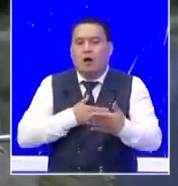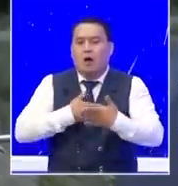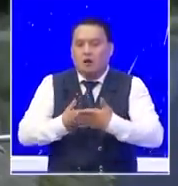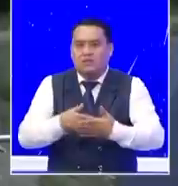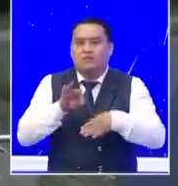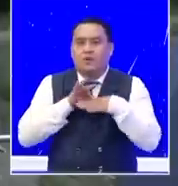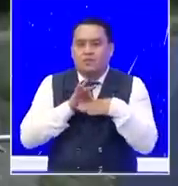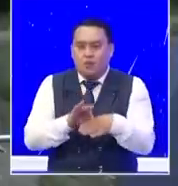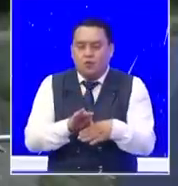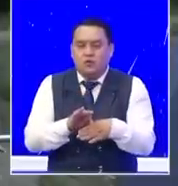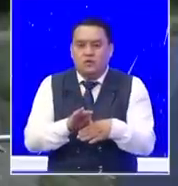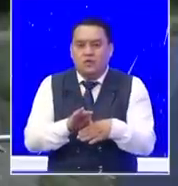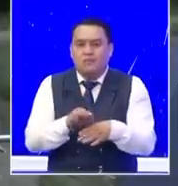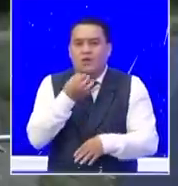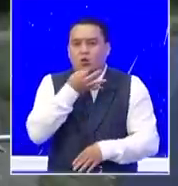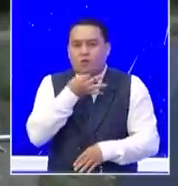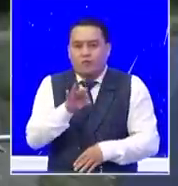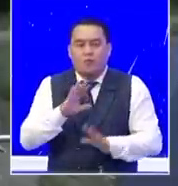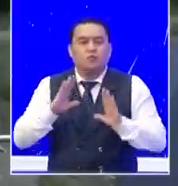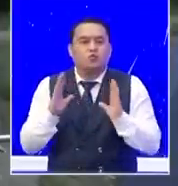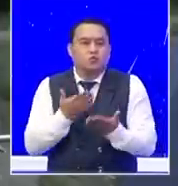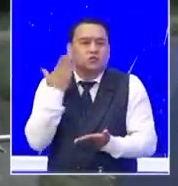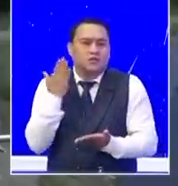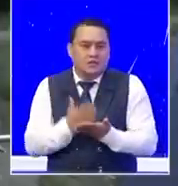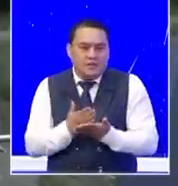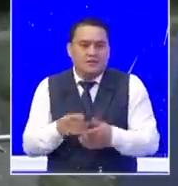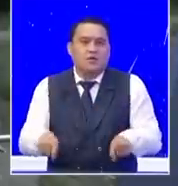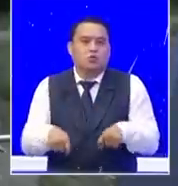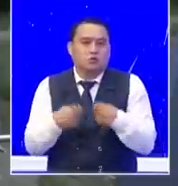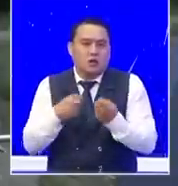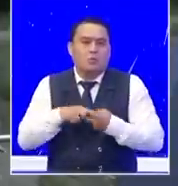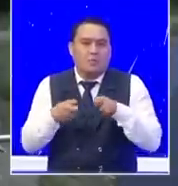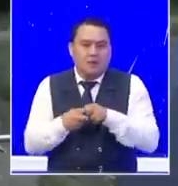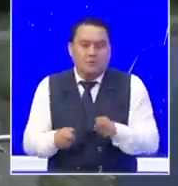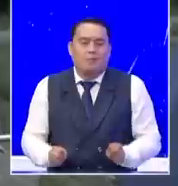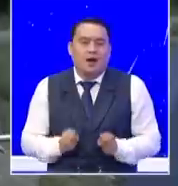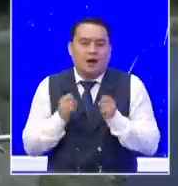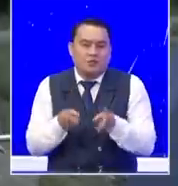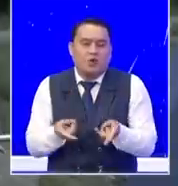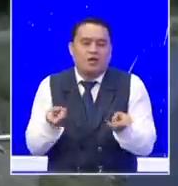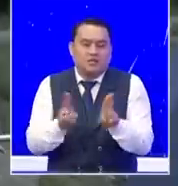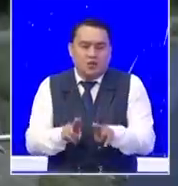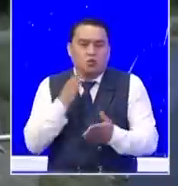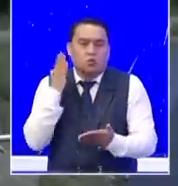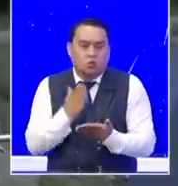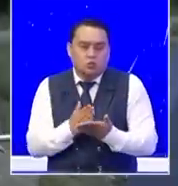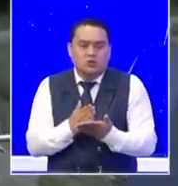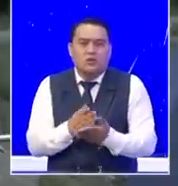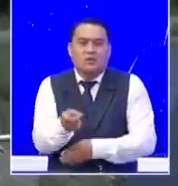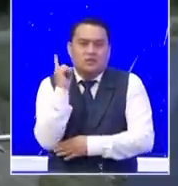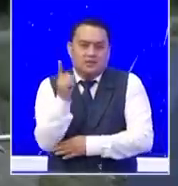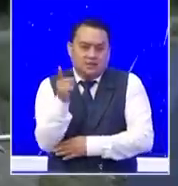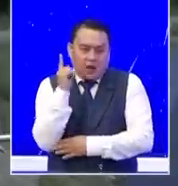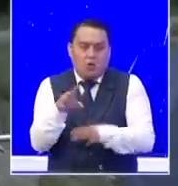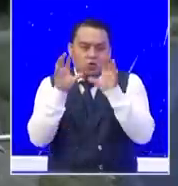но в любом случае, к сожалению, проблемы с браконьерством, они остаются. Это и незаконное